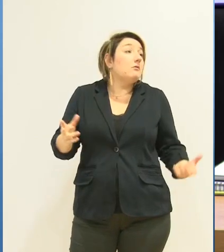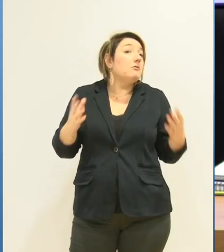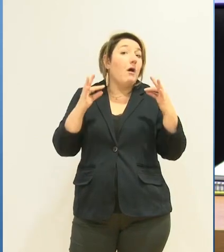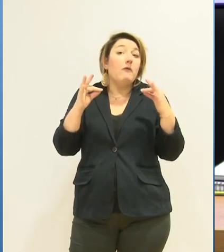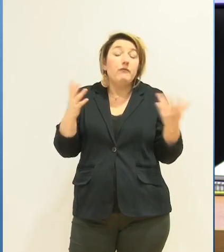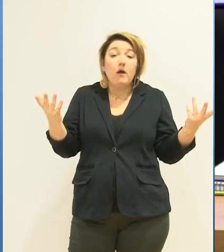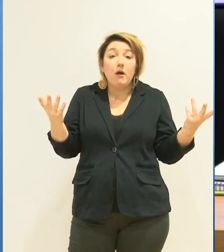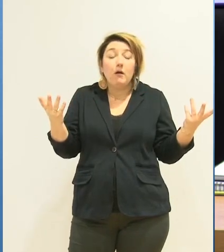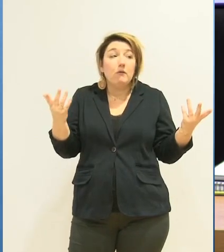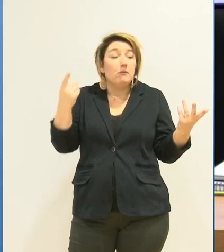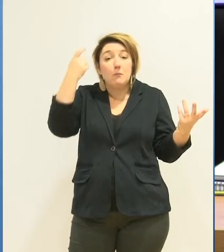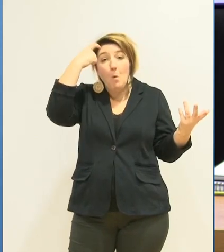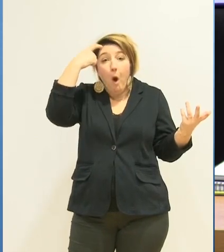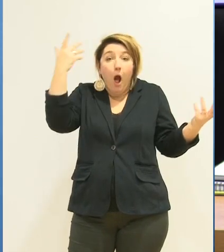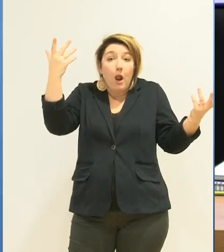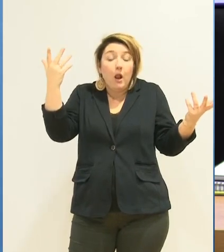moral